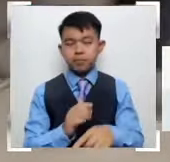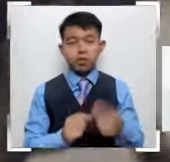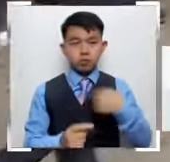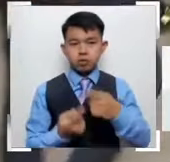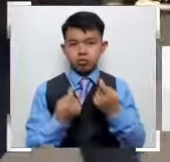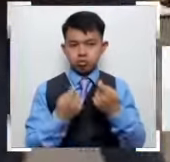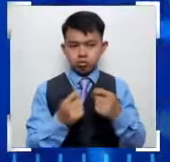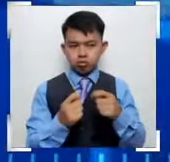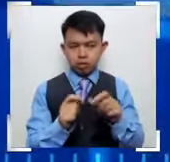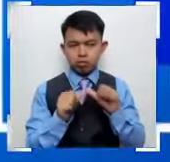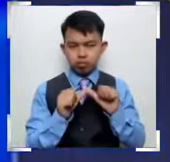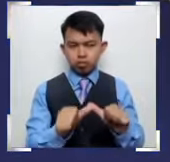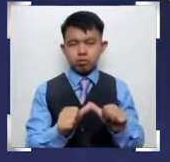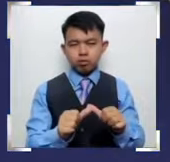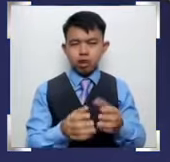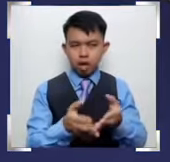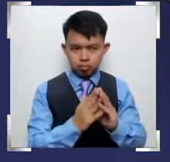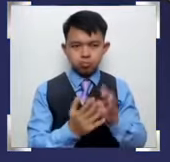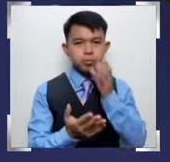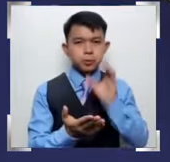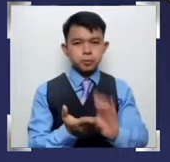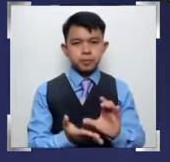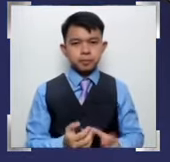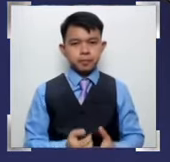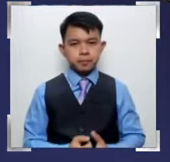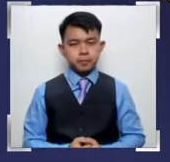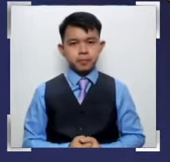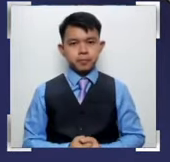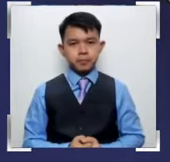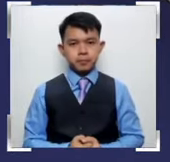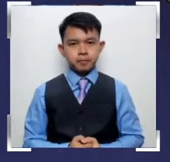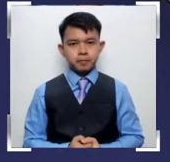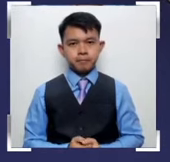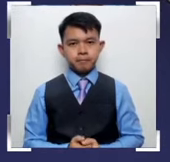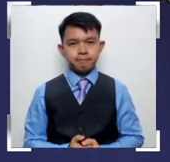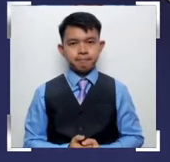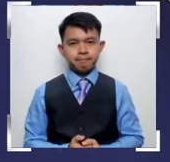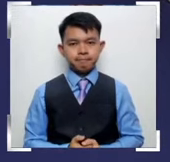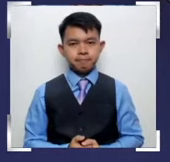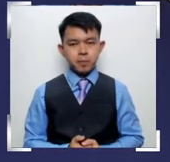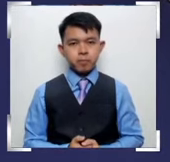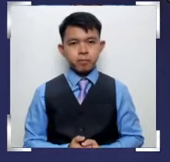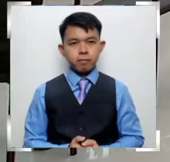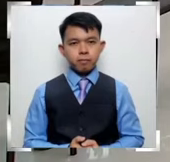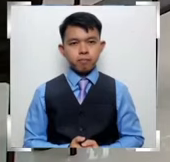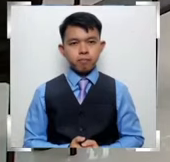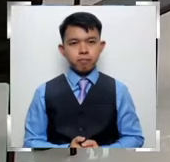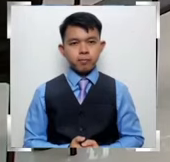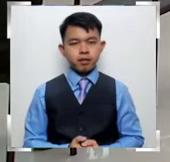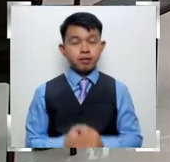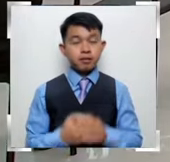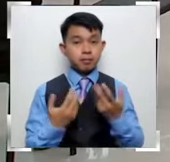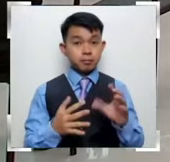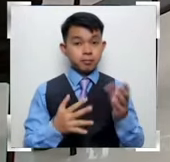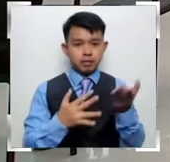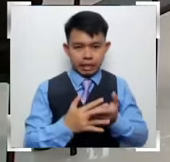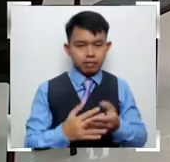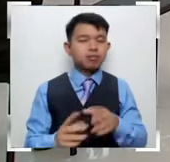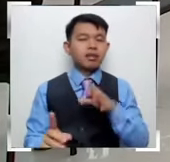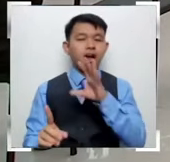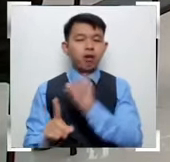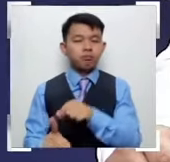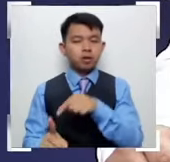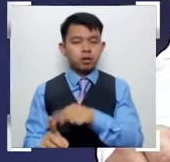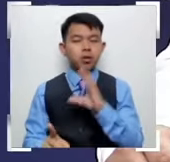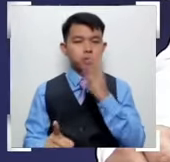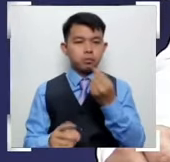makuna ng pahayag. Tapos na po ang boxing, nahuli na po ang lahat. At kasunod nga ng pagkakahuli kay